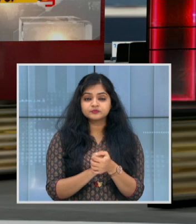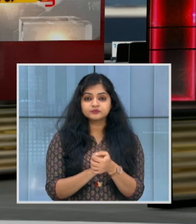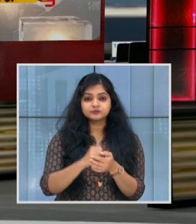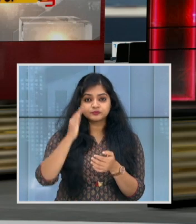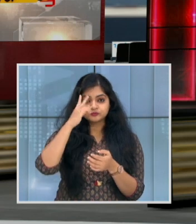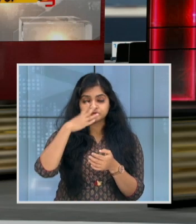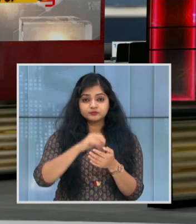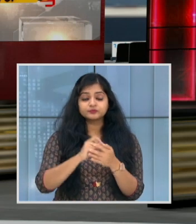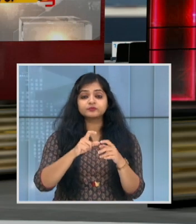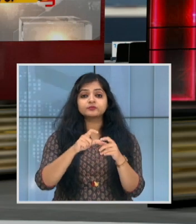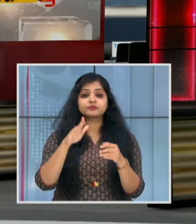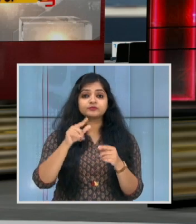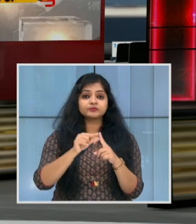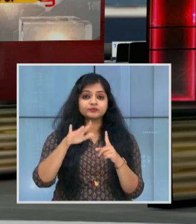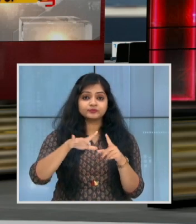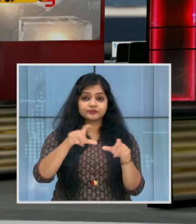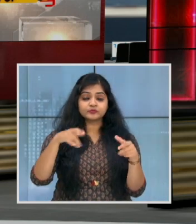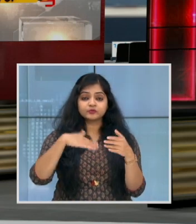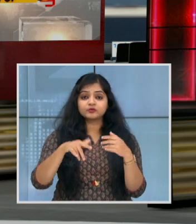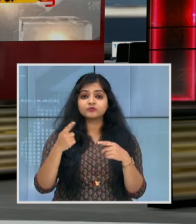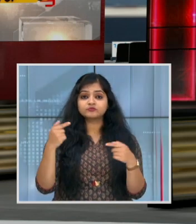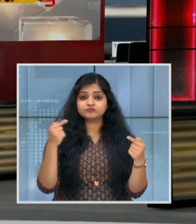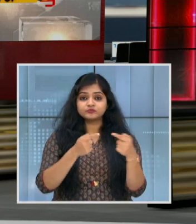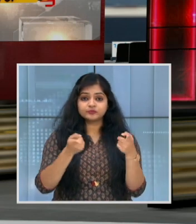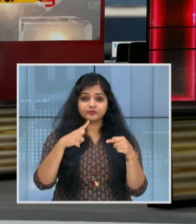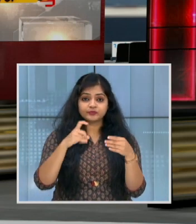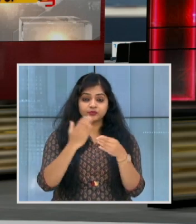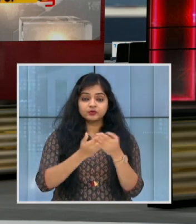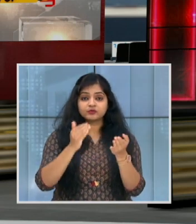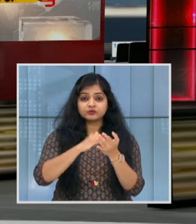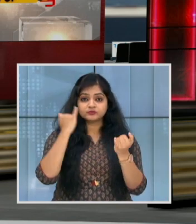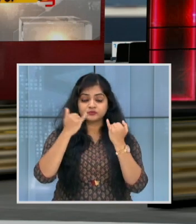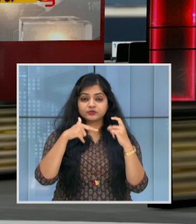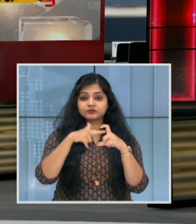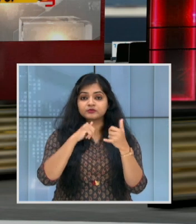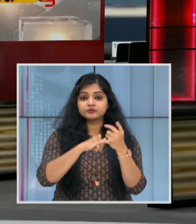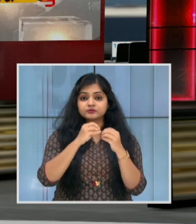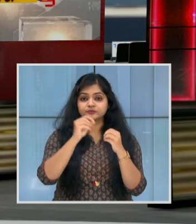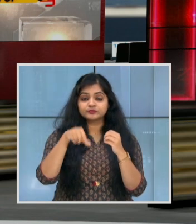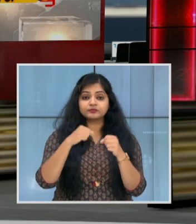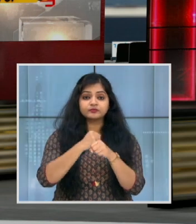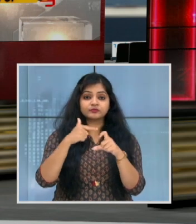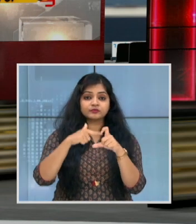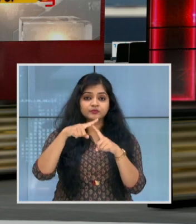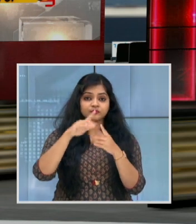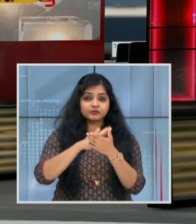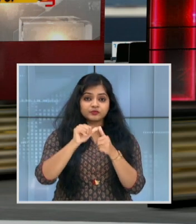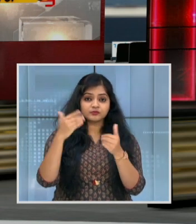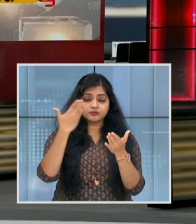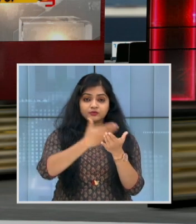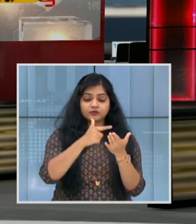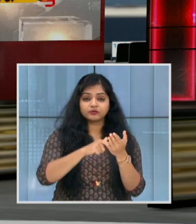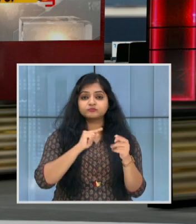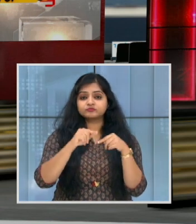മറ്റൊരു വാർത്തയിലേക്ക്. നിയമസഭാ കയ്യാങ്കളി കേസിൽ തുടരന്വേഷണം ആവശ്യപ്പെട്ടുള്ള ഇ എസ് ബിജിമോളുടെയും ഗീതാ ഗോപിയുടെയും ഹർജി എതിർത്ത് കോൺഗ്രസ്